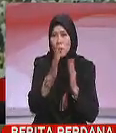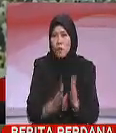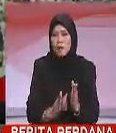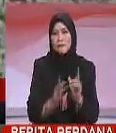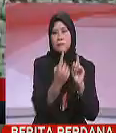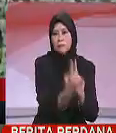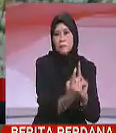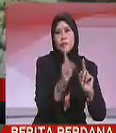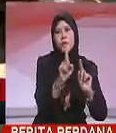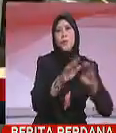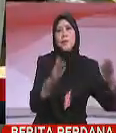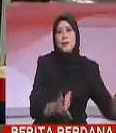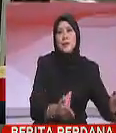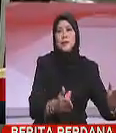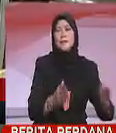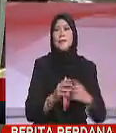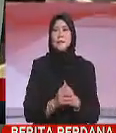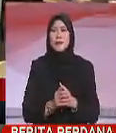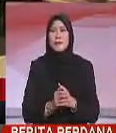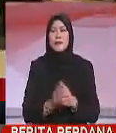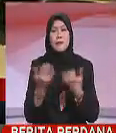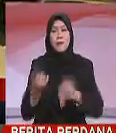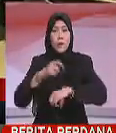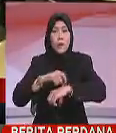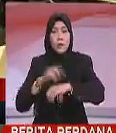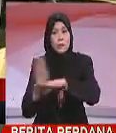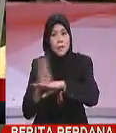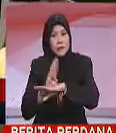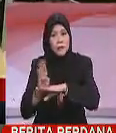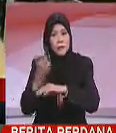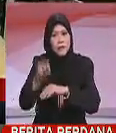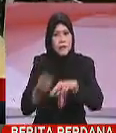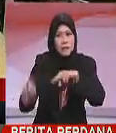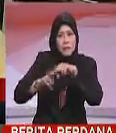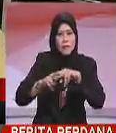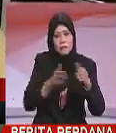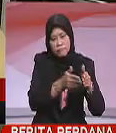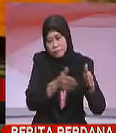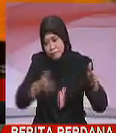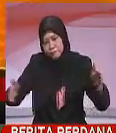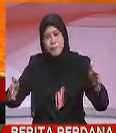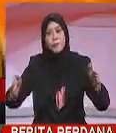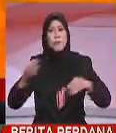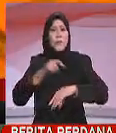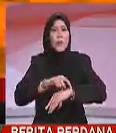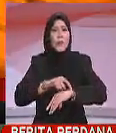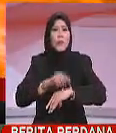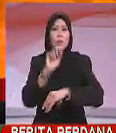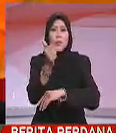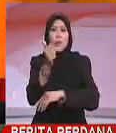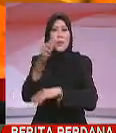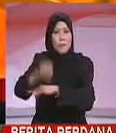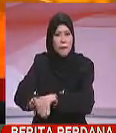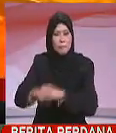untuk satu meja. Selain itu, waktu perniagaan juga perlu ditambah sekurang-kurangnya sehingga pukul